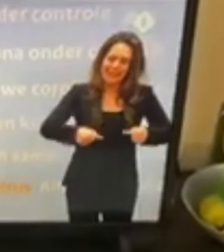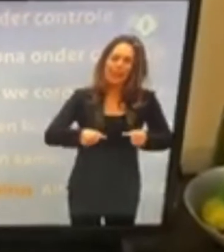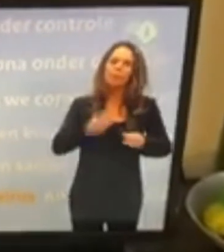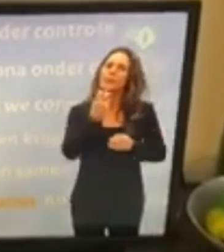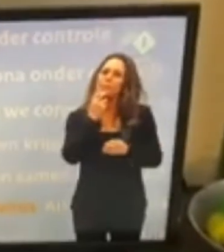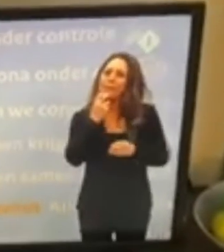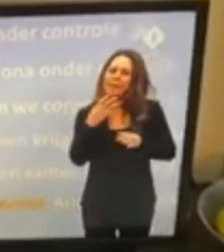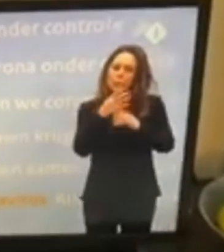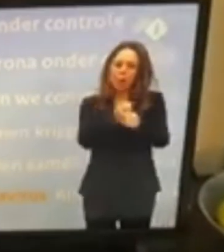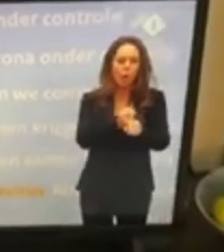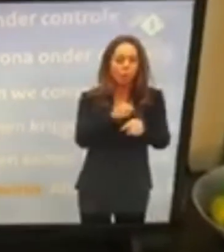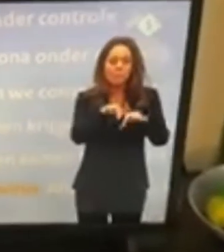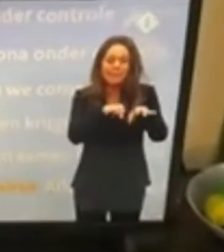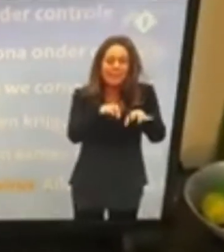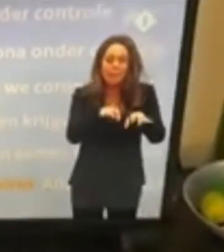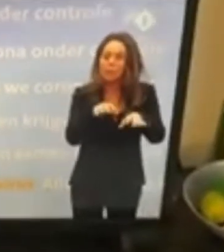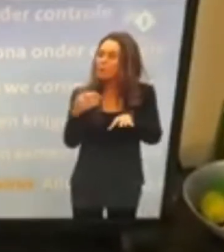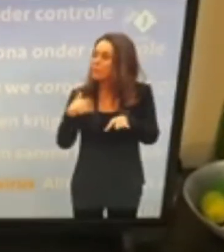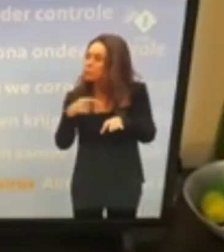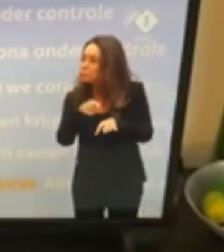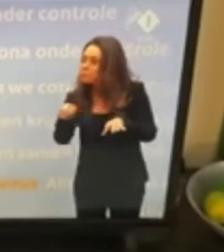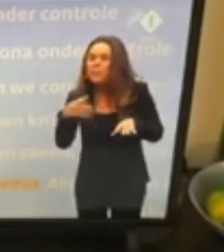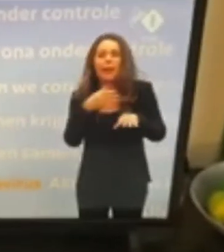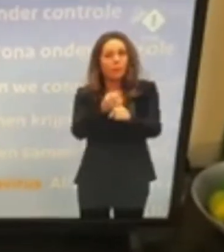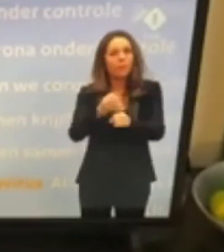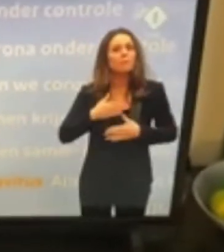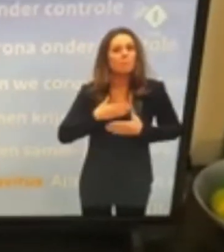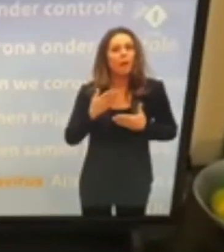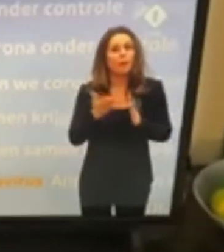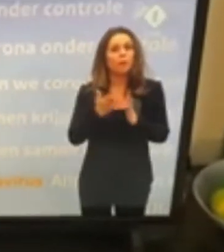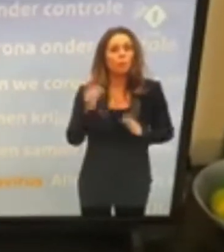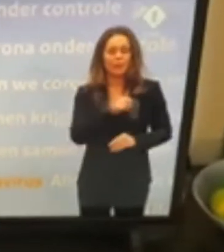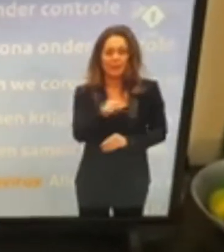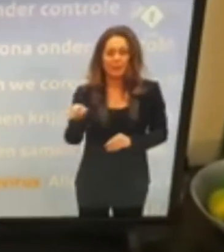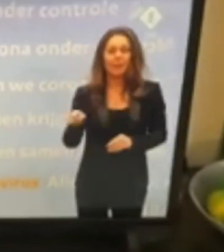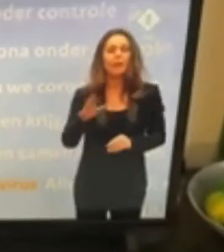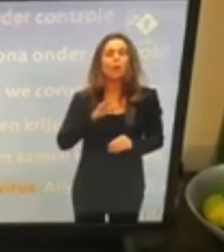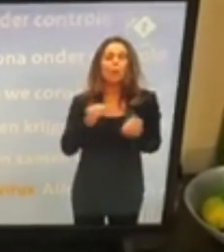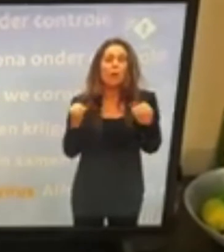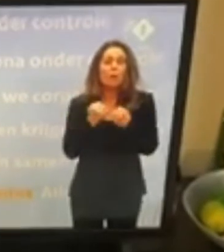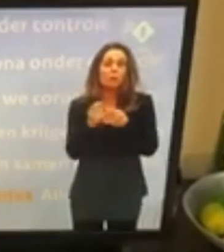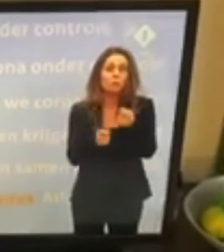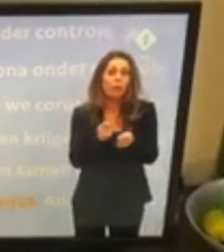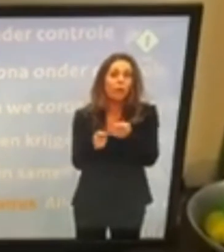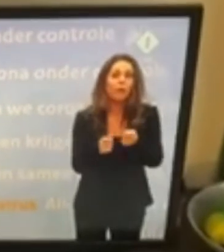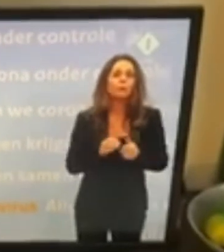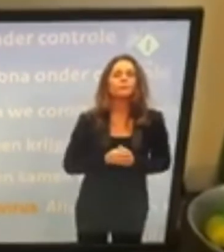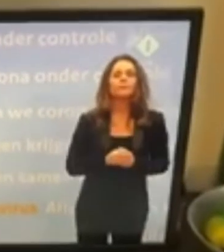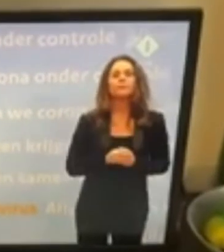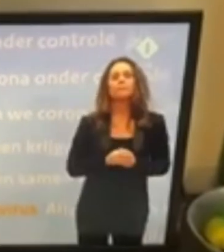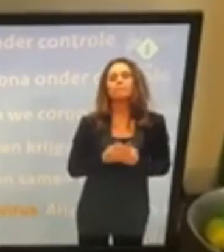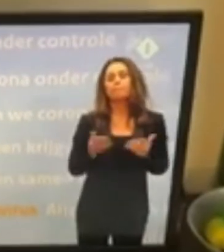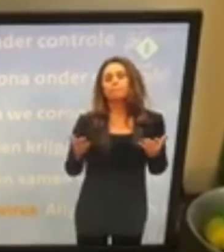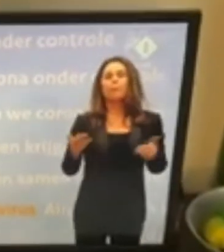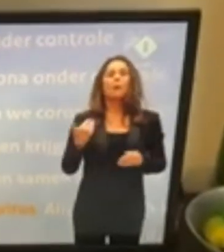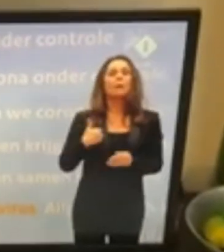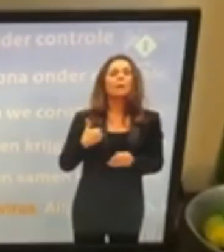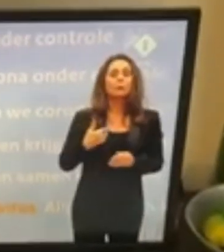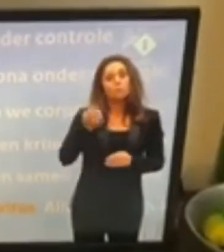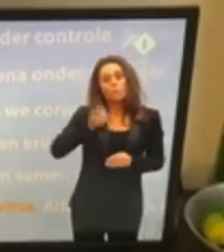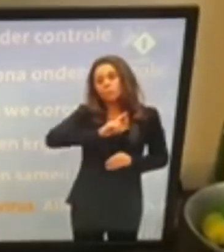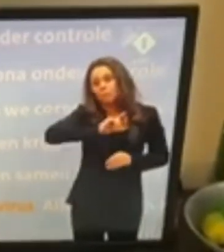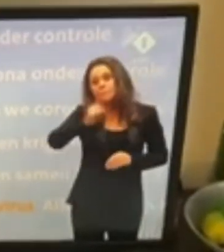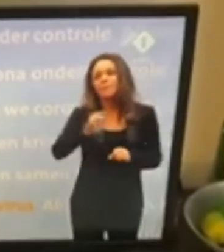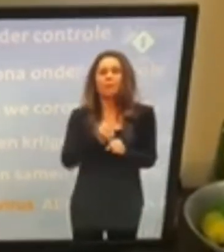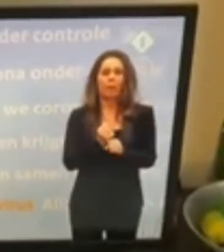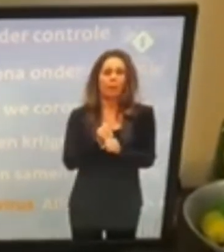hulp aan mens en dier, waaronder ook belangrijk mantelzorg. Een andere uitzondering geldt voor mensen die per se naar hun